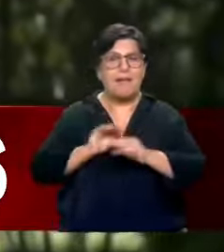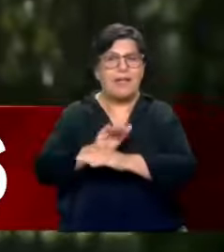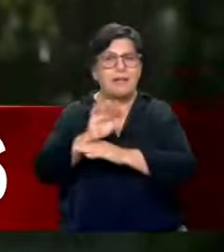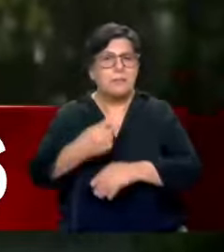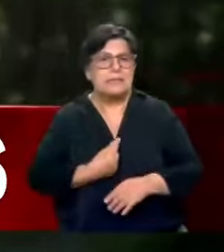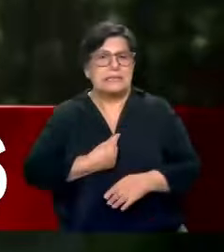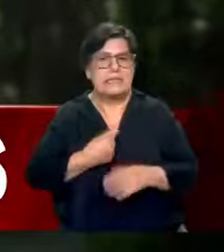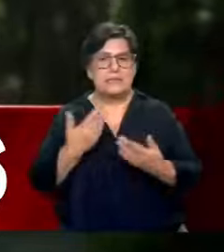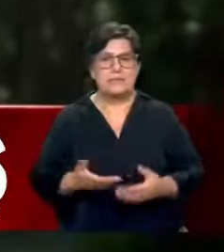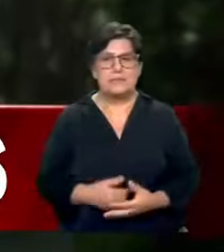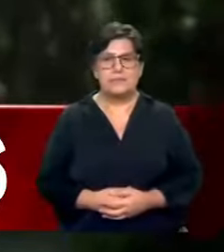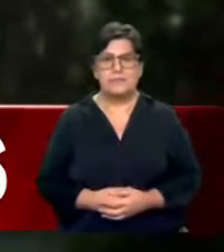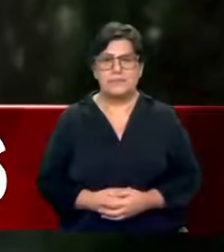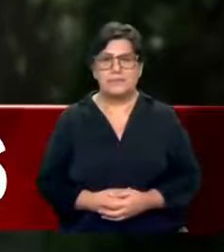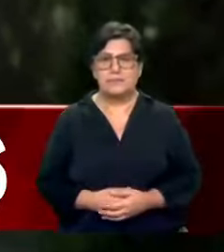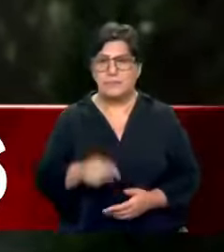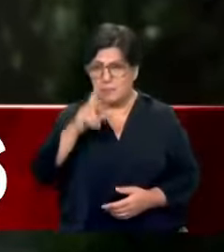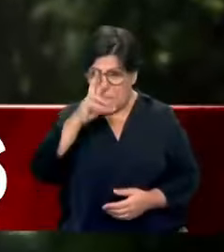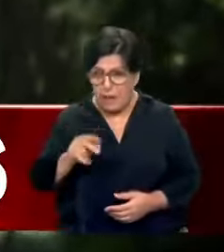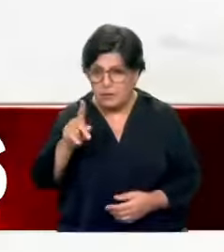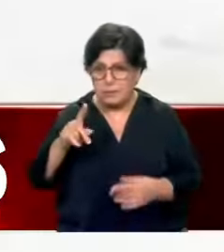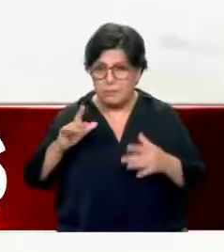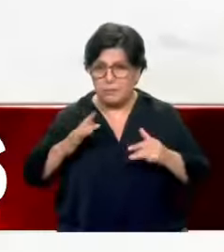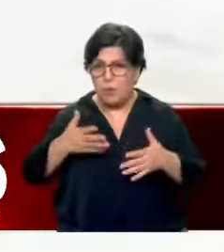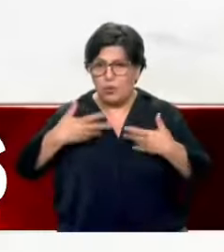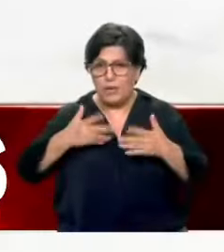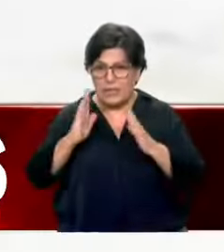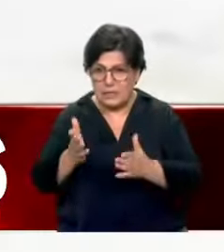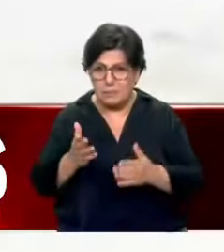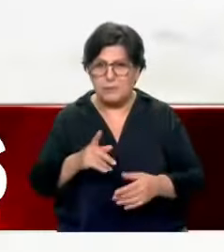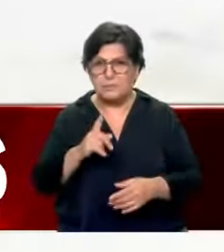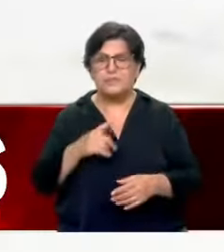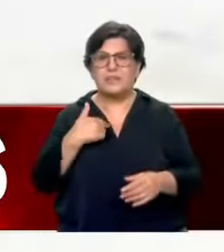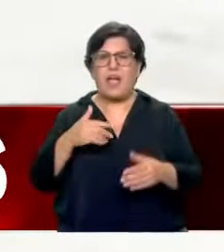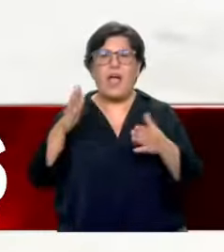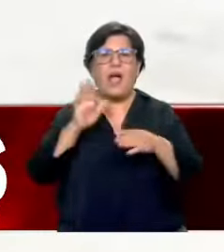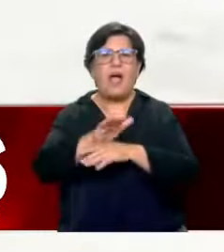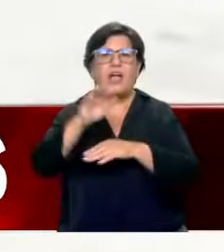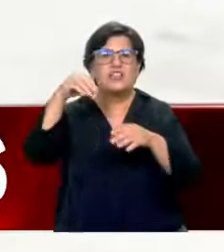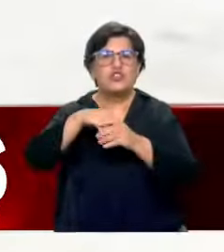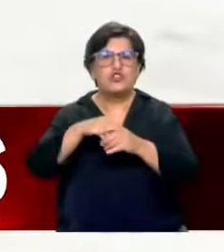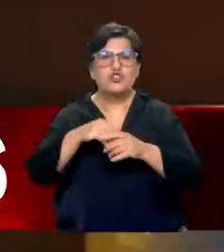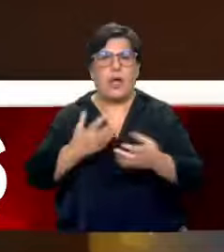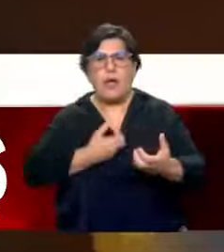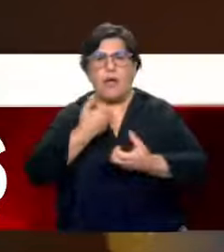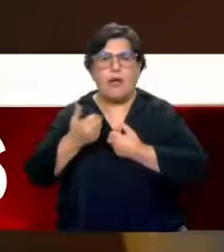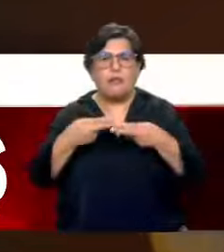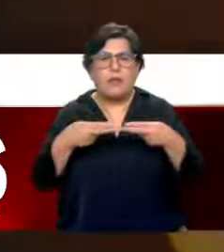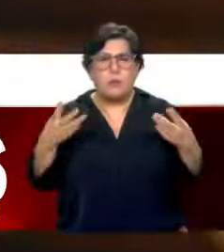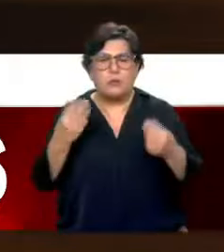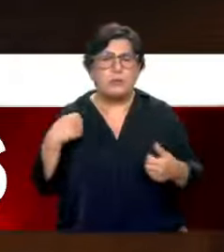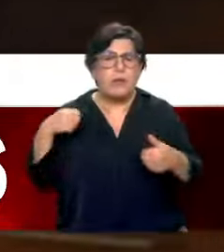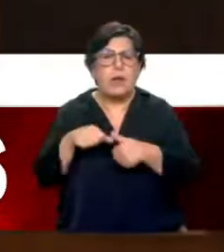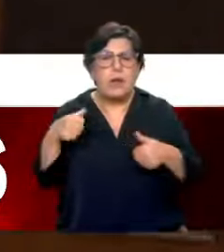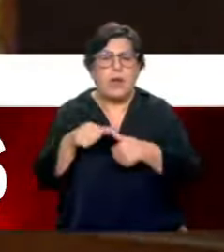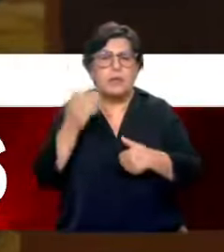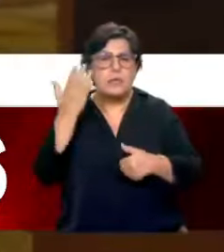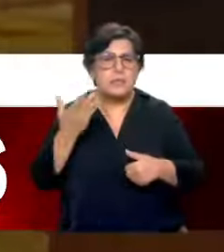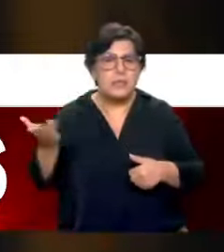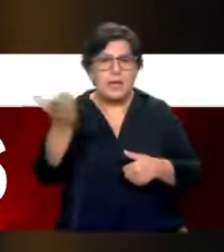hissettim. Hoşuna gitti mi? Rahatladın mı? Hayatın içinden drama olduğu için yaşadığımız şeyleri yansıtıyor. Tekrar tekrar